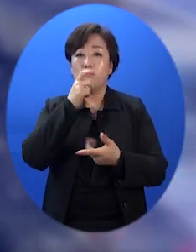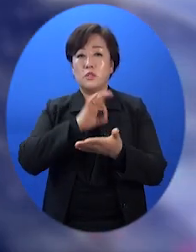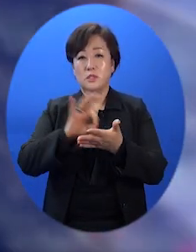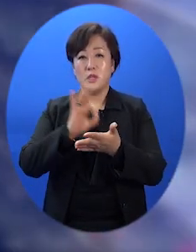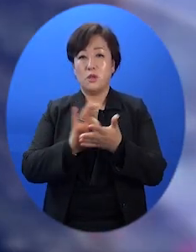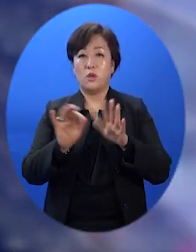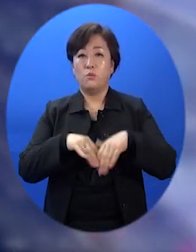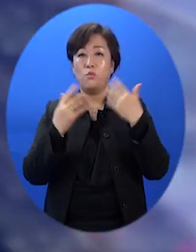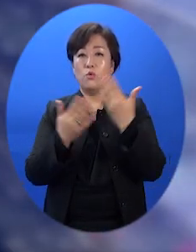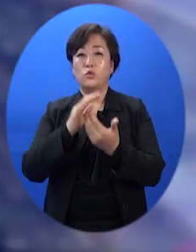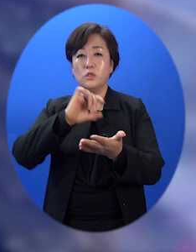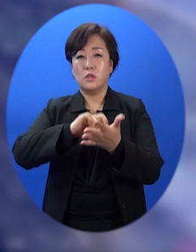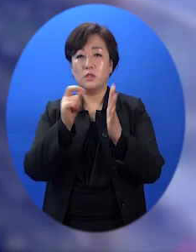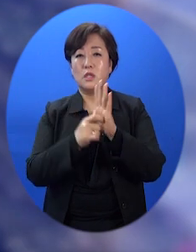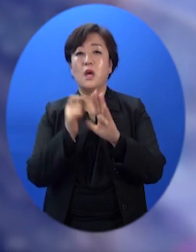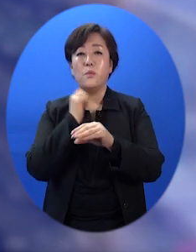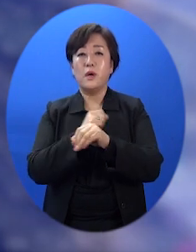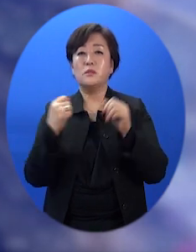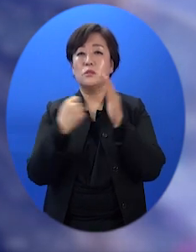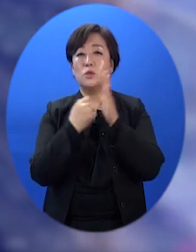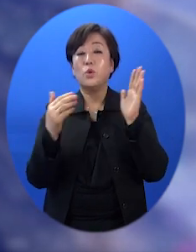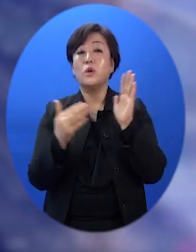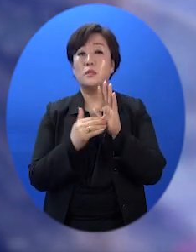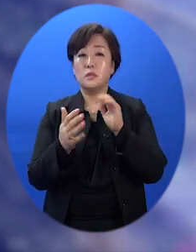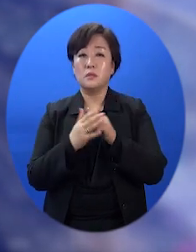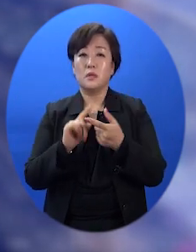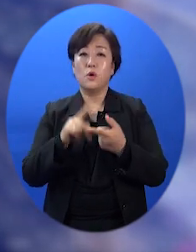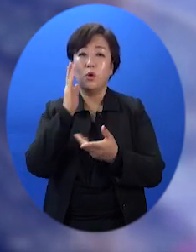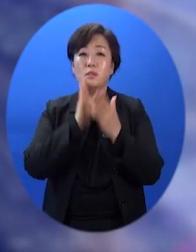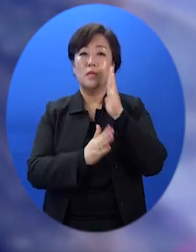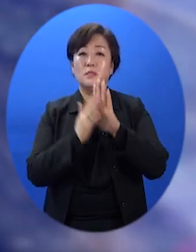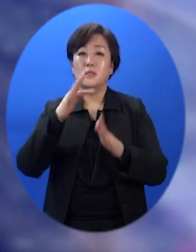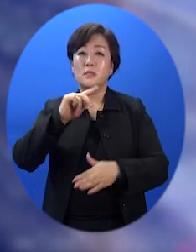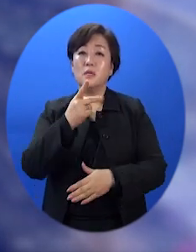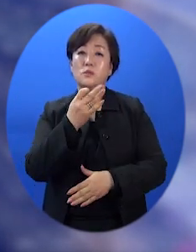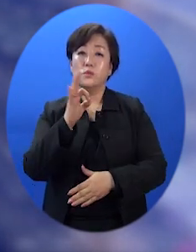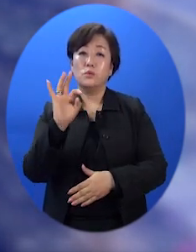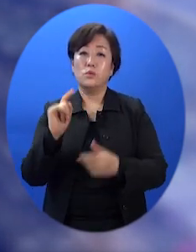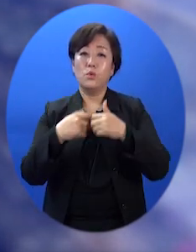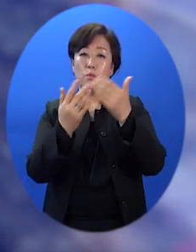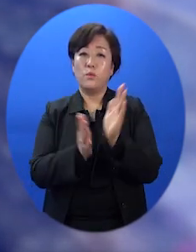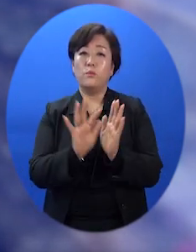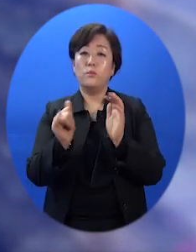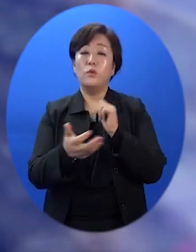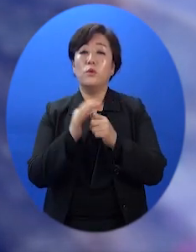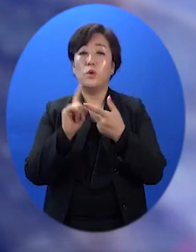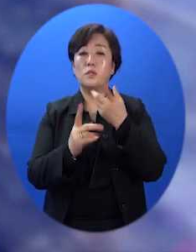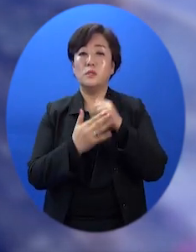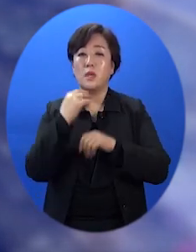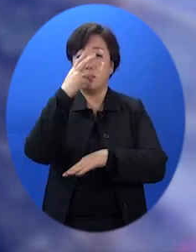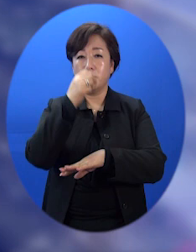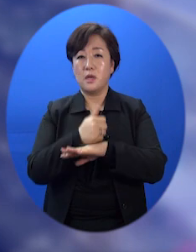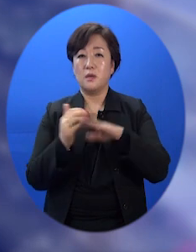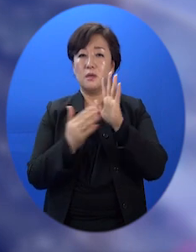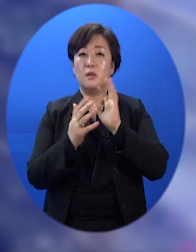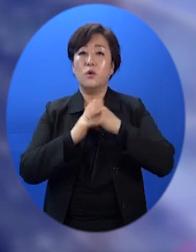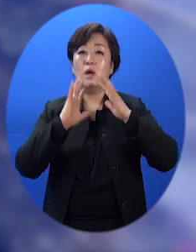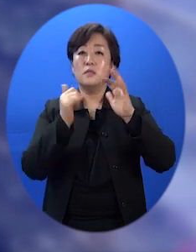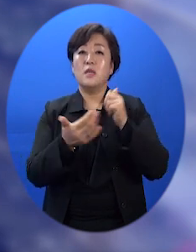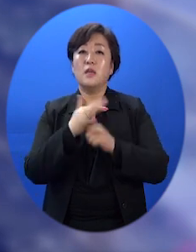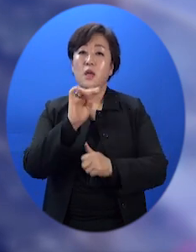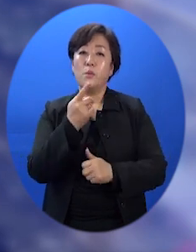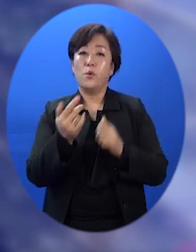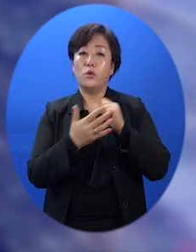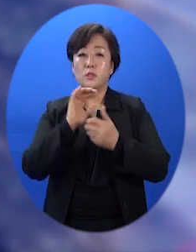먹는 물로 적합한 것으로 나타났습니다. 울산시 상수도 사업본부는 수질 검사 결과 세계 보건기구 수질